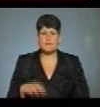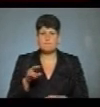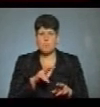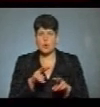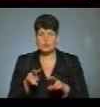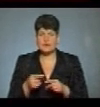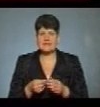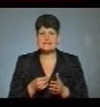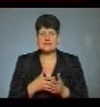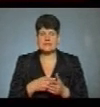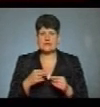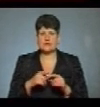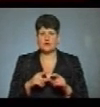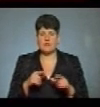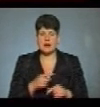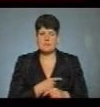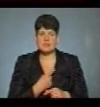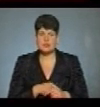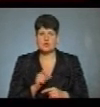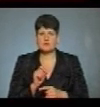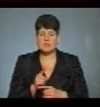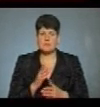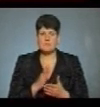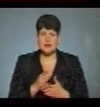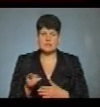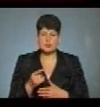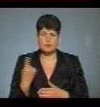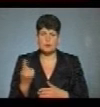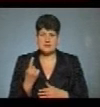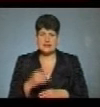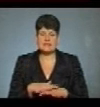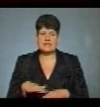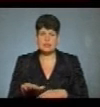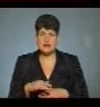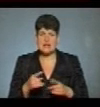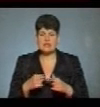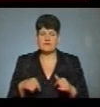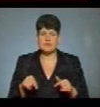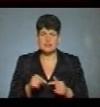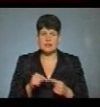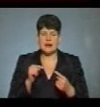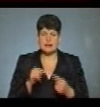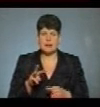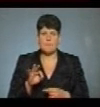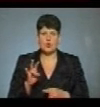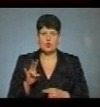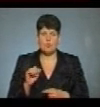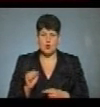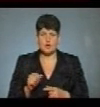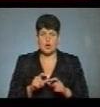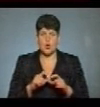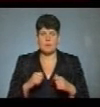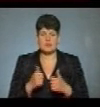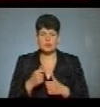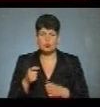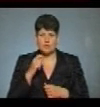Проконтролювати ціни на товари медичного призначення має Тернопільське обласне територіальне відділення Антимонопольного комітету України. Про це до